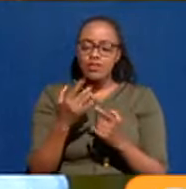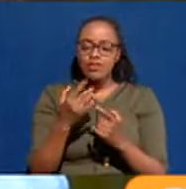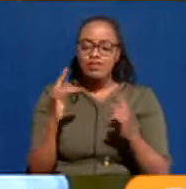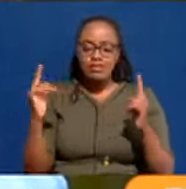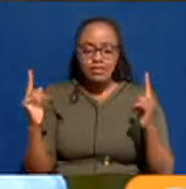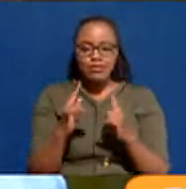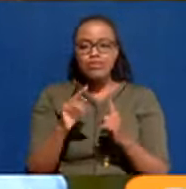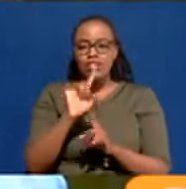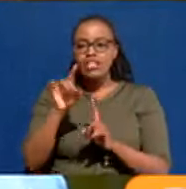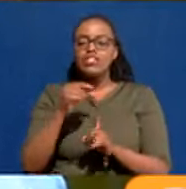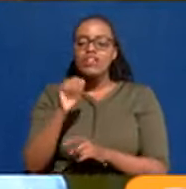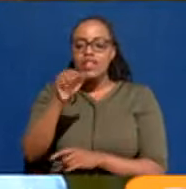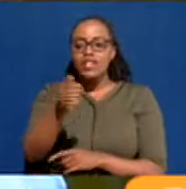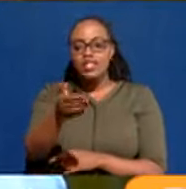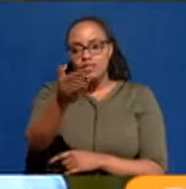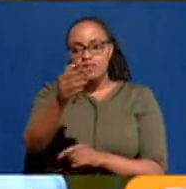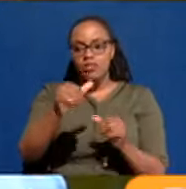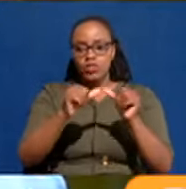back there. Yes, ma'am.